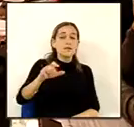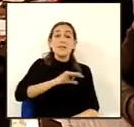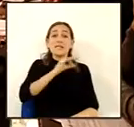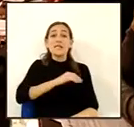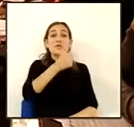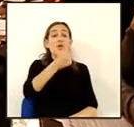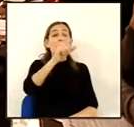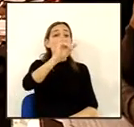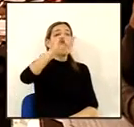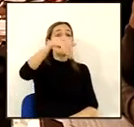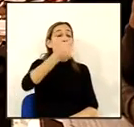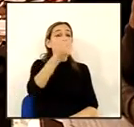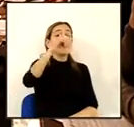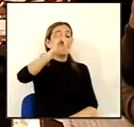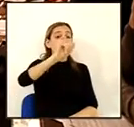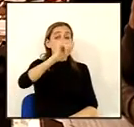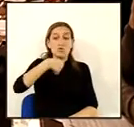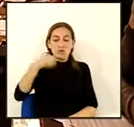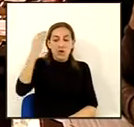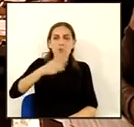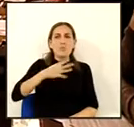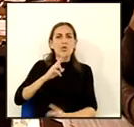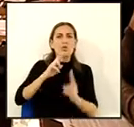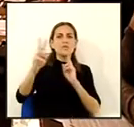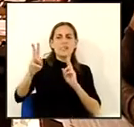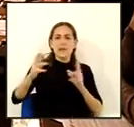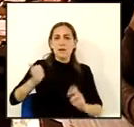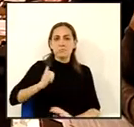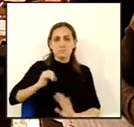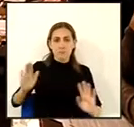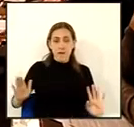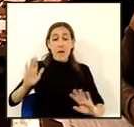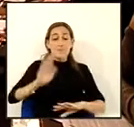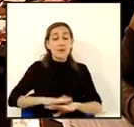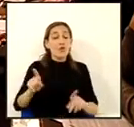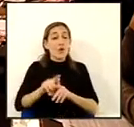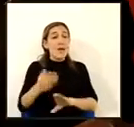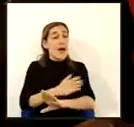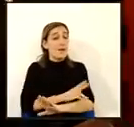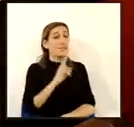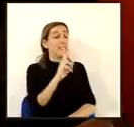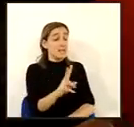jo crec que puc contestar el que jo cregui convenient. Però, com hem dit